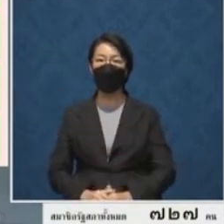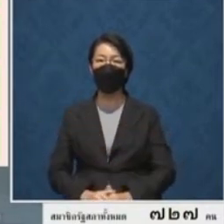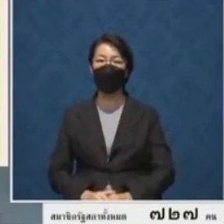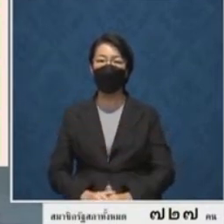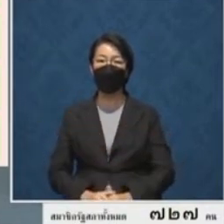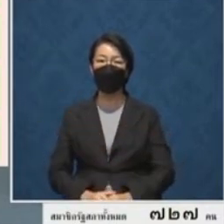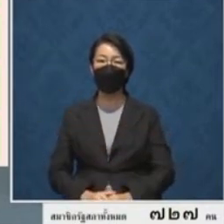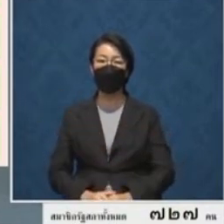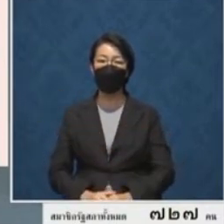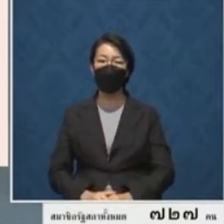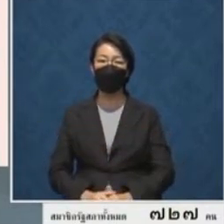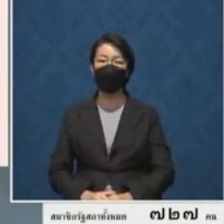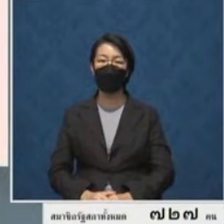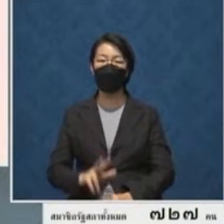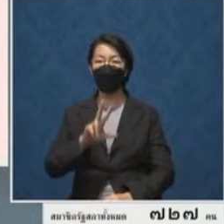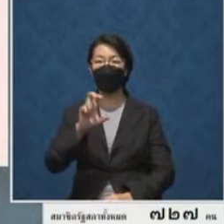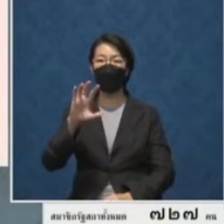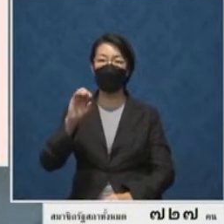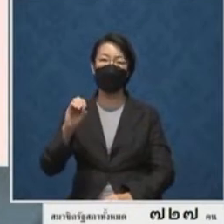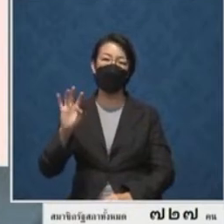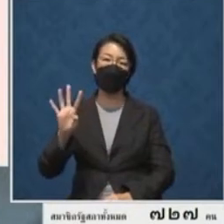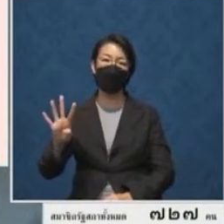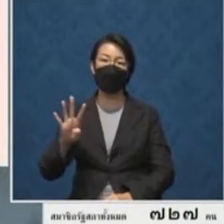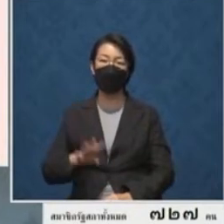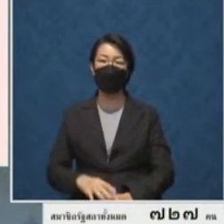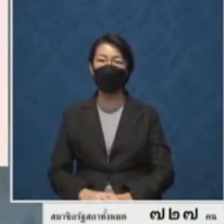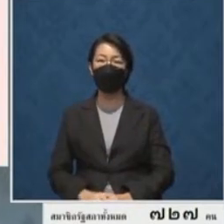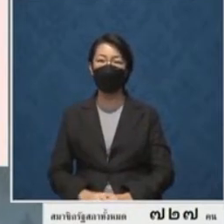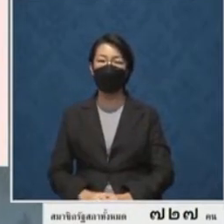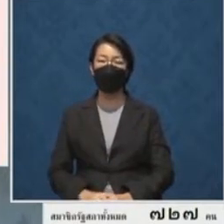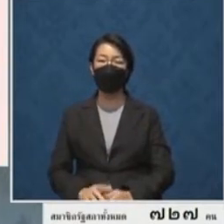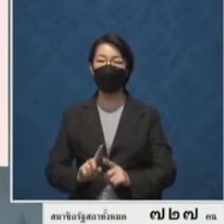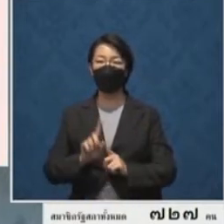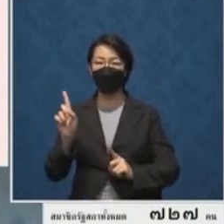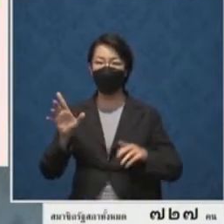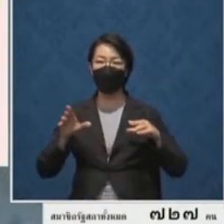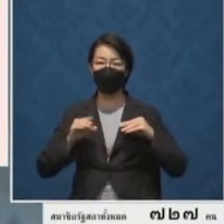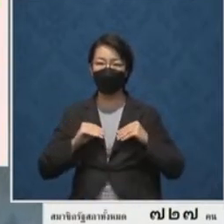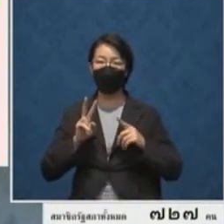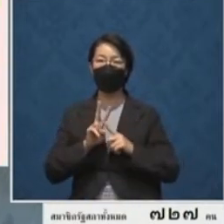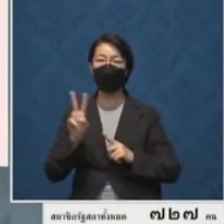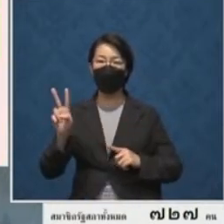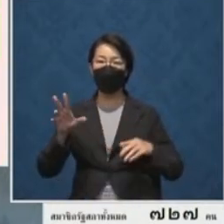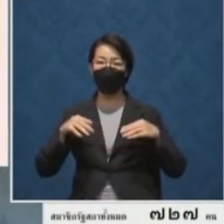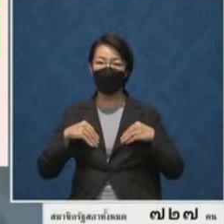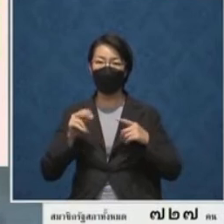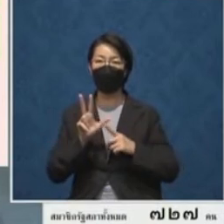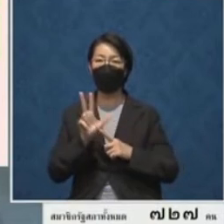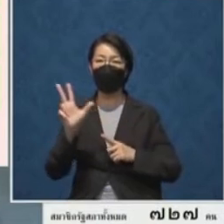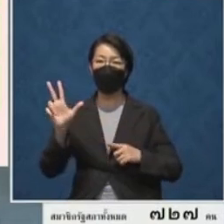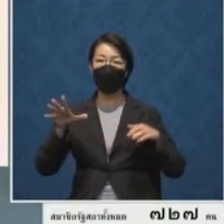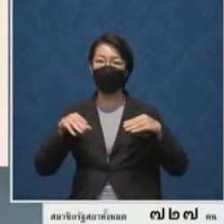304นายประเสริฐบุญเรือง 1รับหลักการ2รับหลักการ3รับหลักการ4รับหลัก